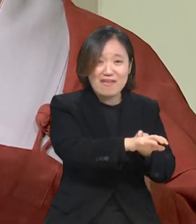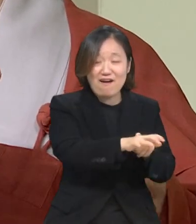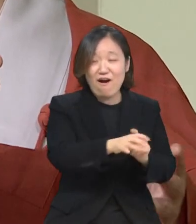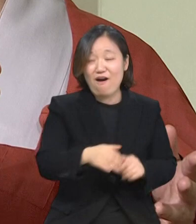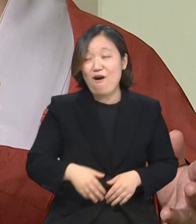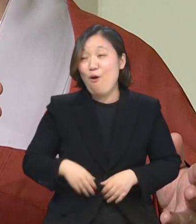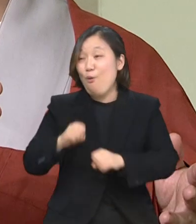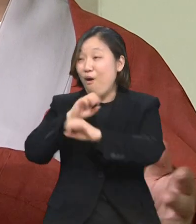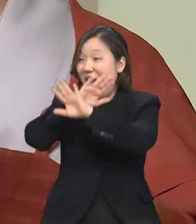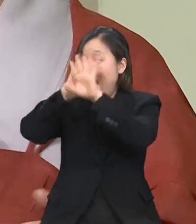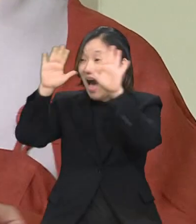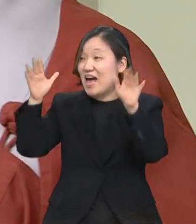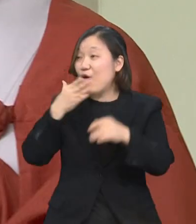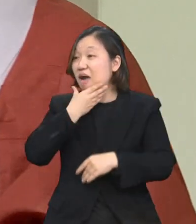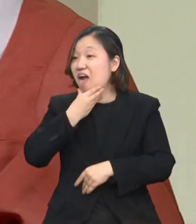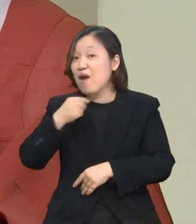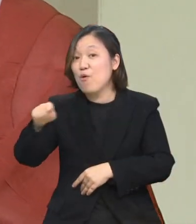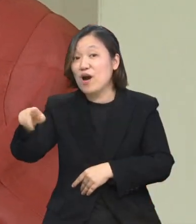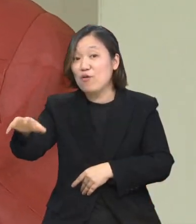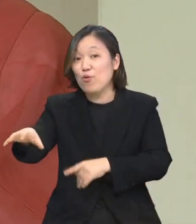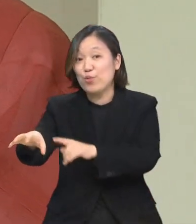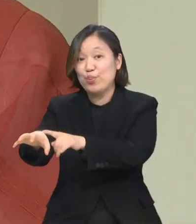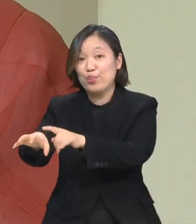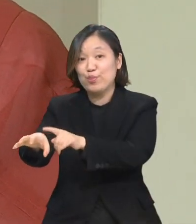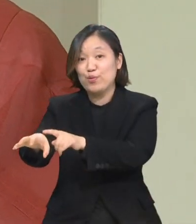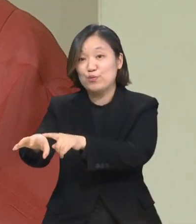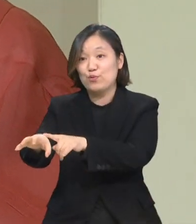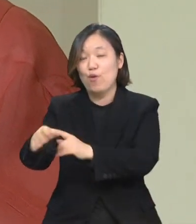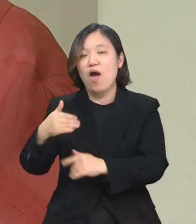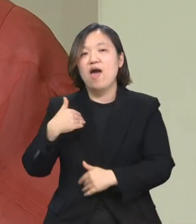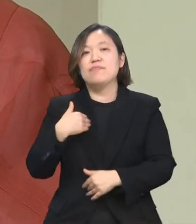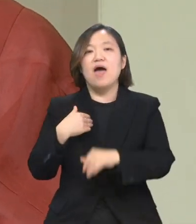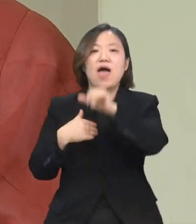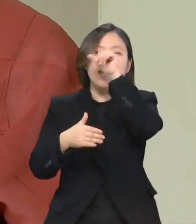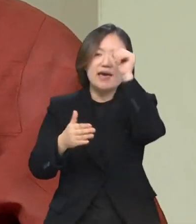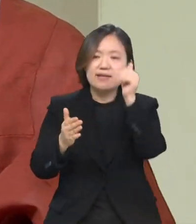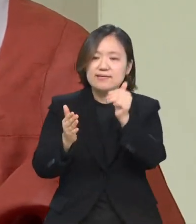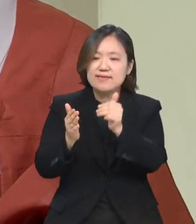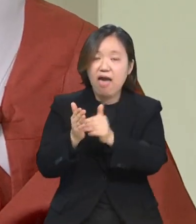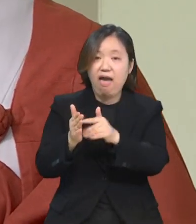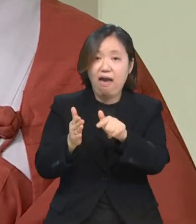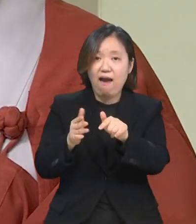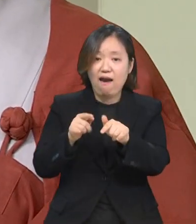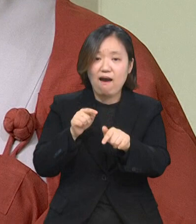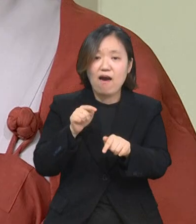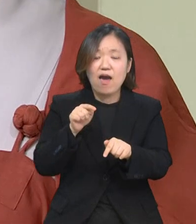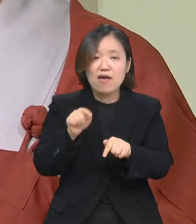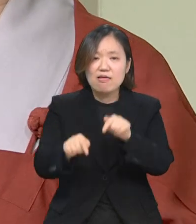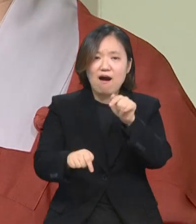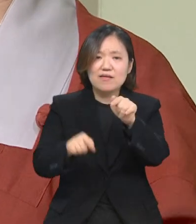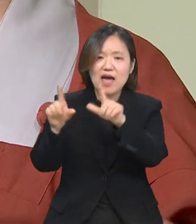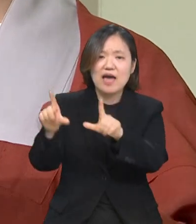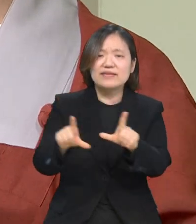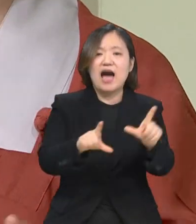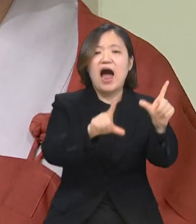환한 양명한 곳으로 내 인생의 발걸음에 그 에너지를 더 좋은